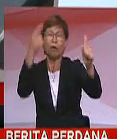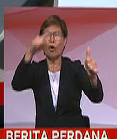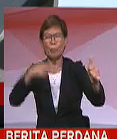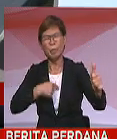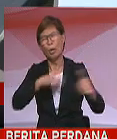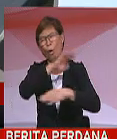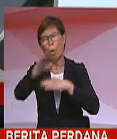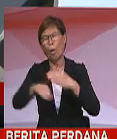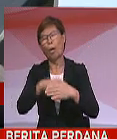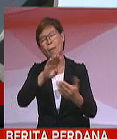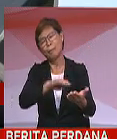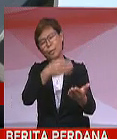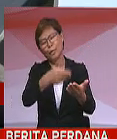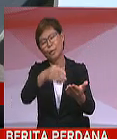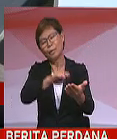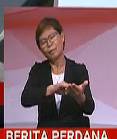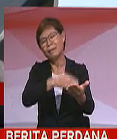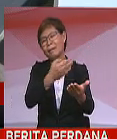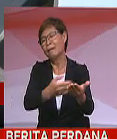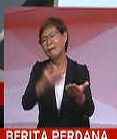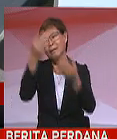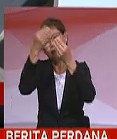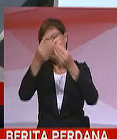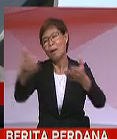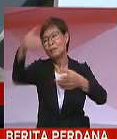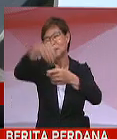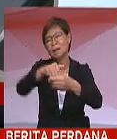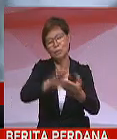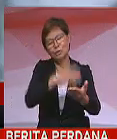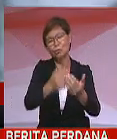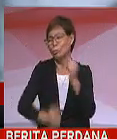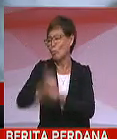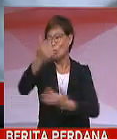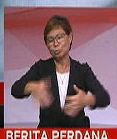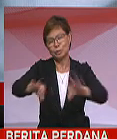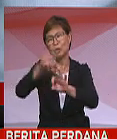it's all about your melody, your music, what you want to send in your music. Itu paling penting lah bagi Shalma.